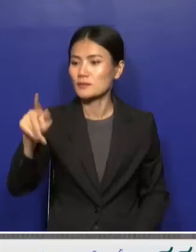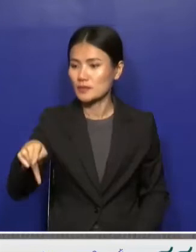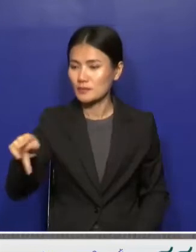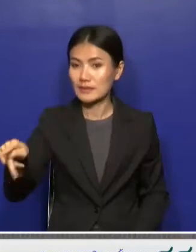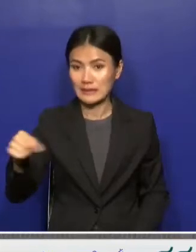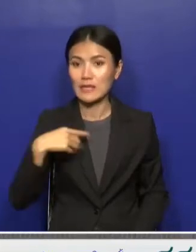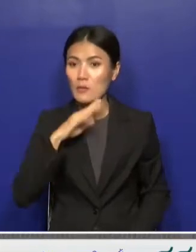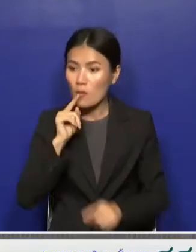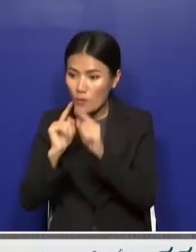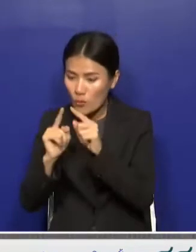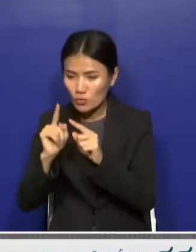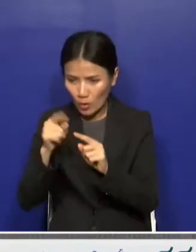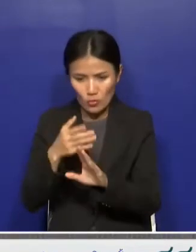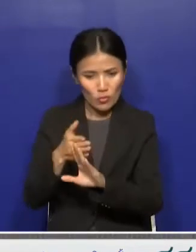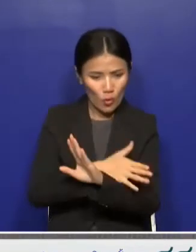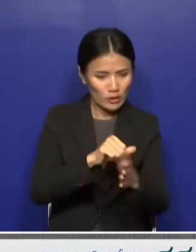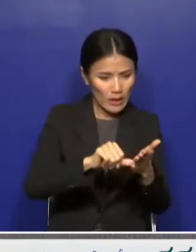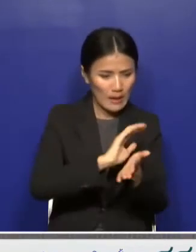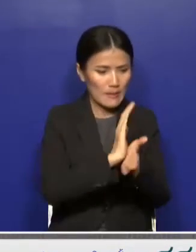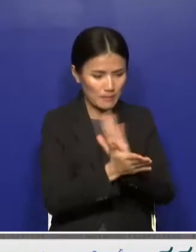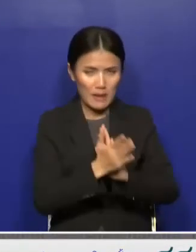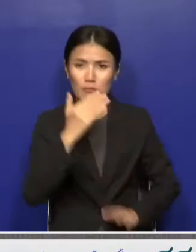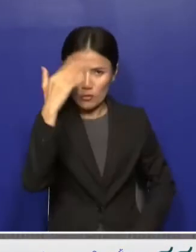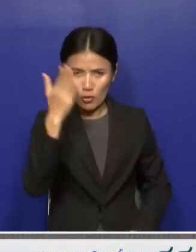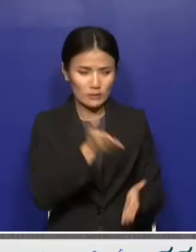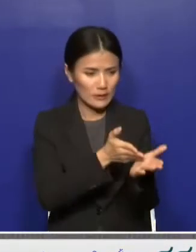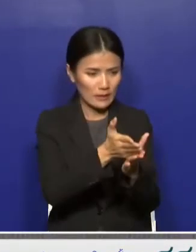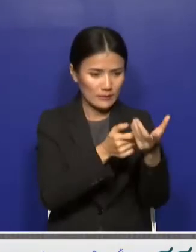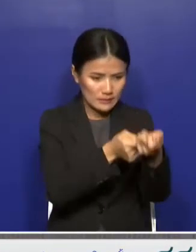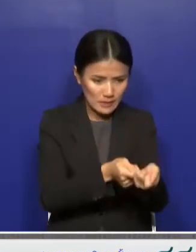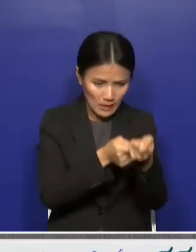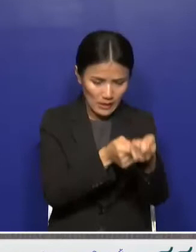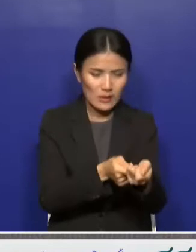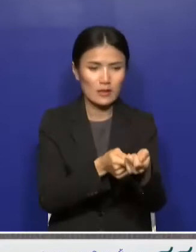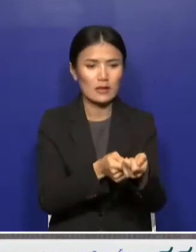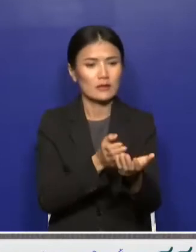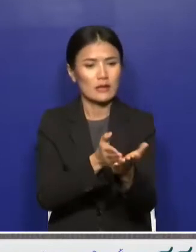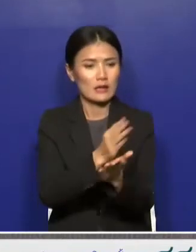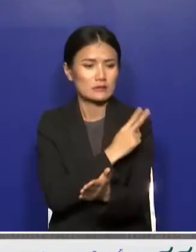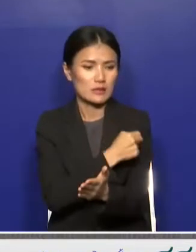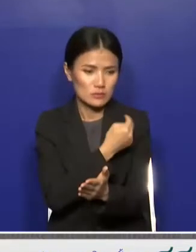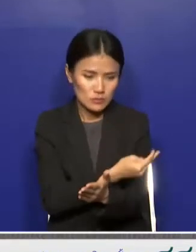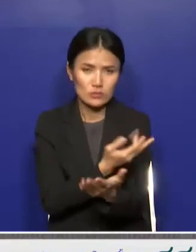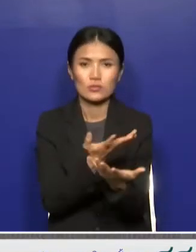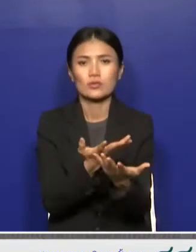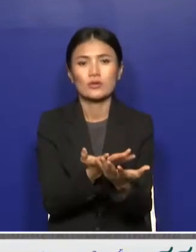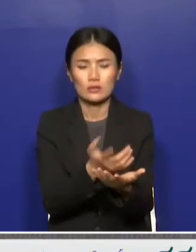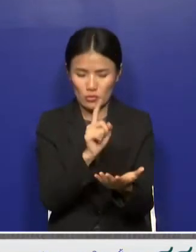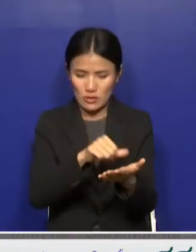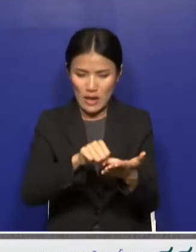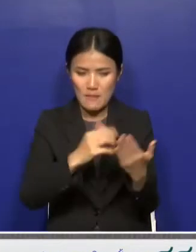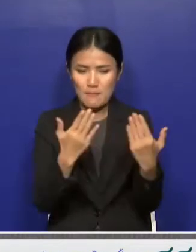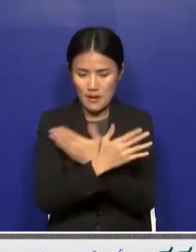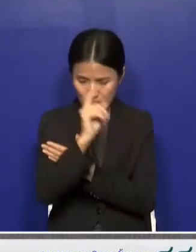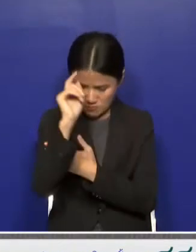ราต้องมีการปฏิรูปหลายๆด้านนะครับปฏิรูปทางด้านเกษตรทางด้านของสาธารณสุขเหล่านี้เป็นต้นนะครับเราอย